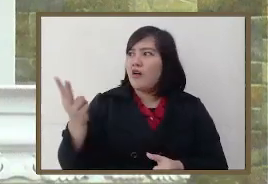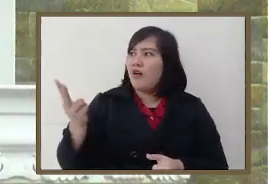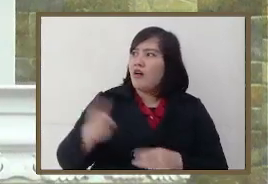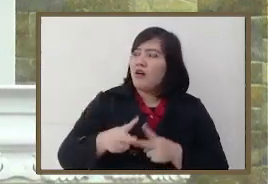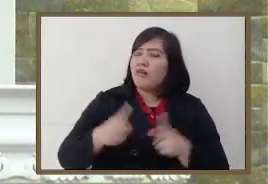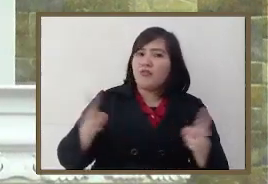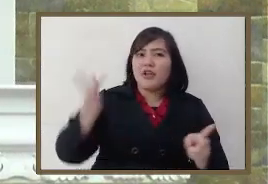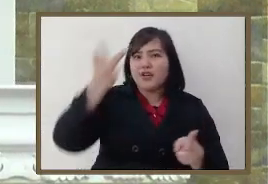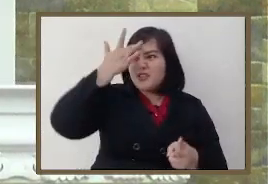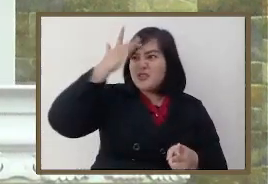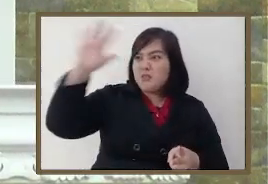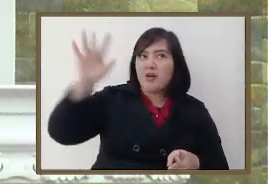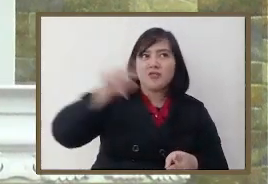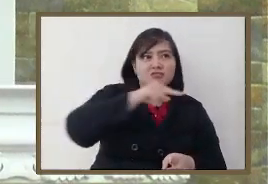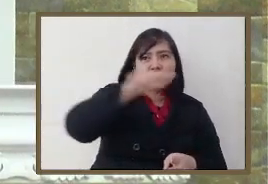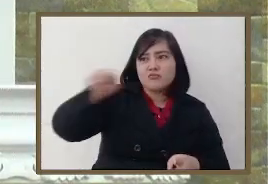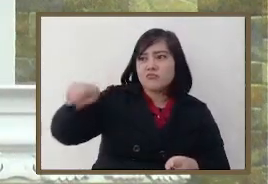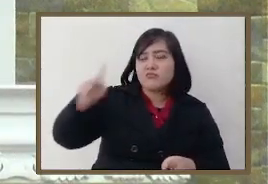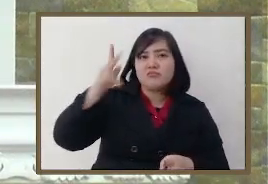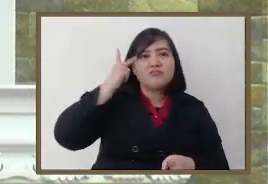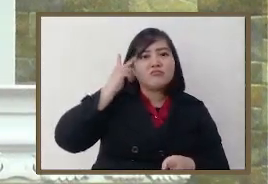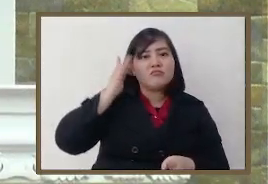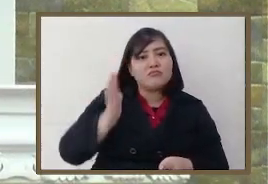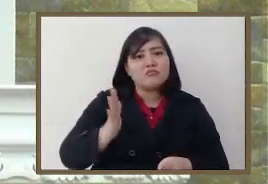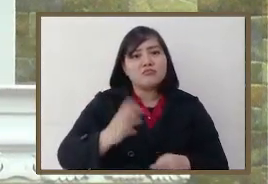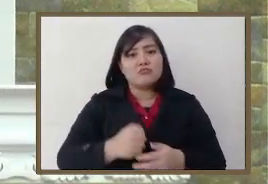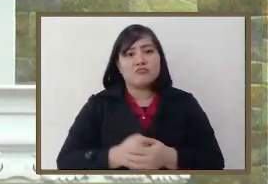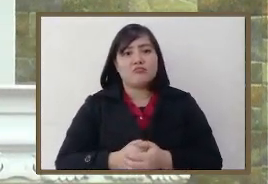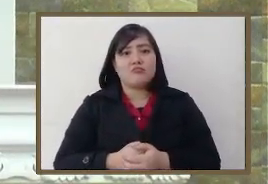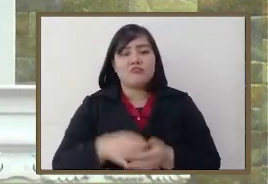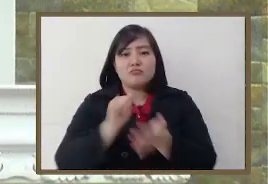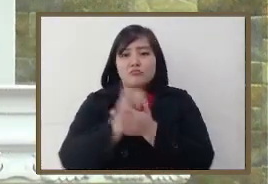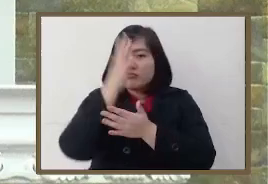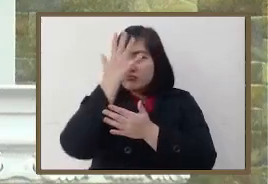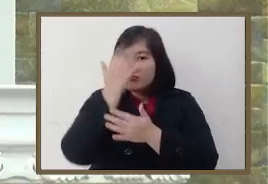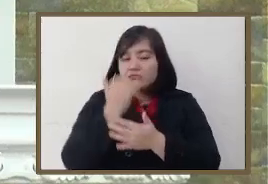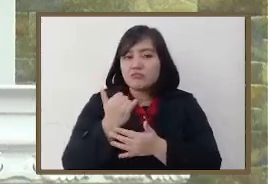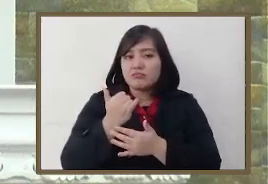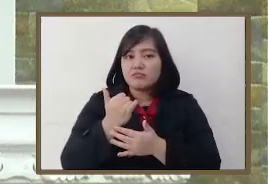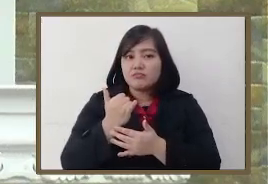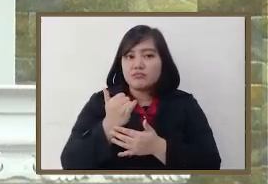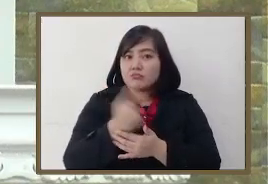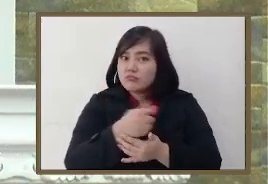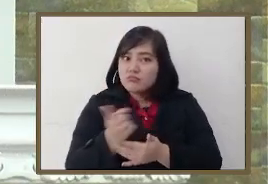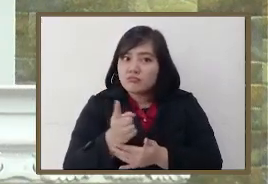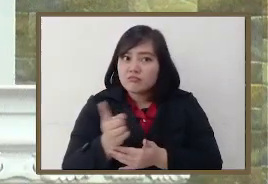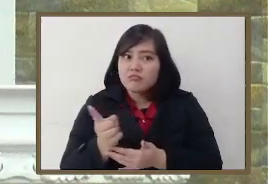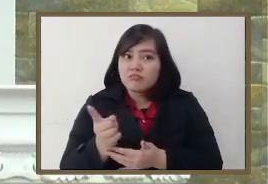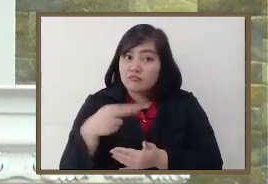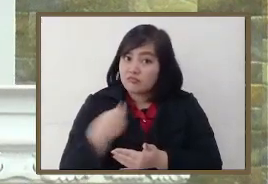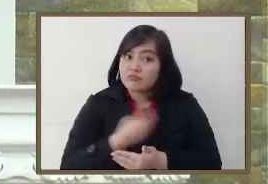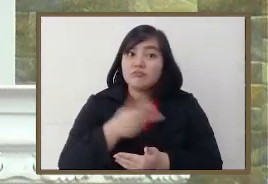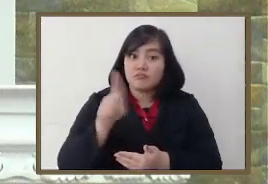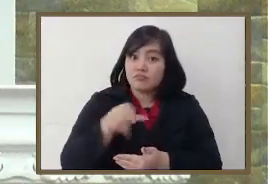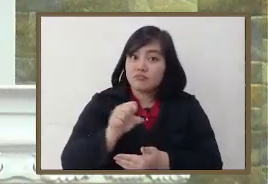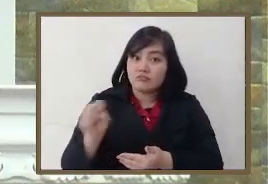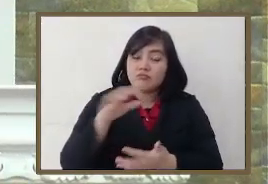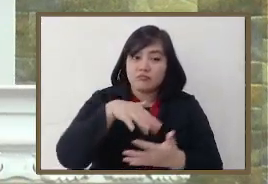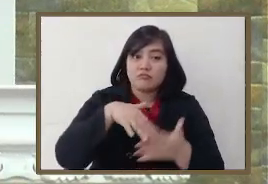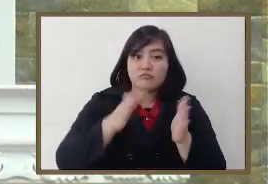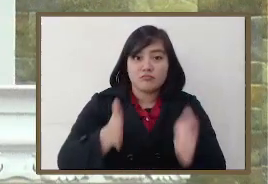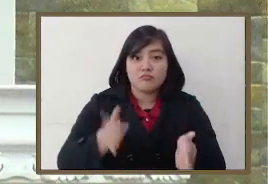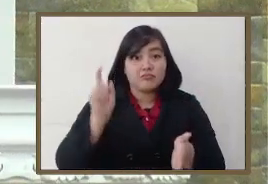rin siya. By the way, kayong mga college students, ha? PSS students, you've got to be careful.